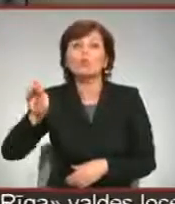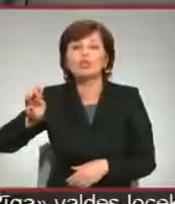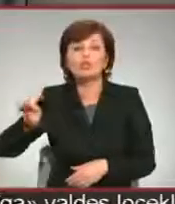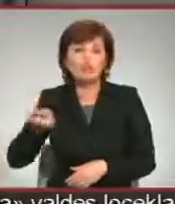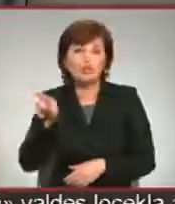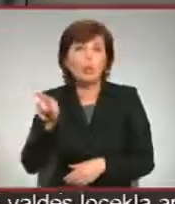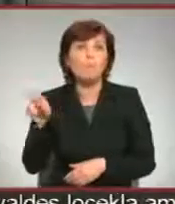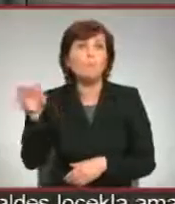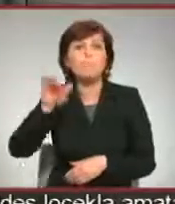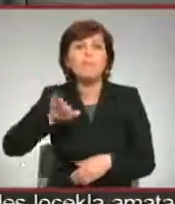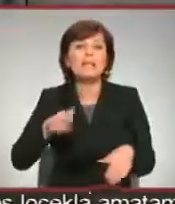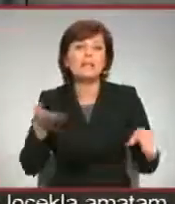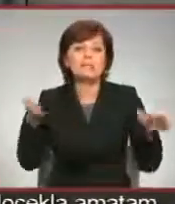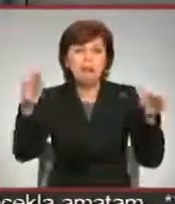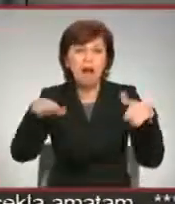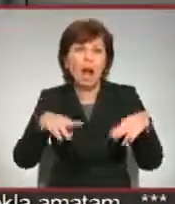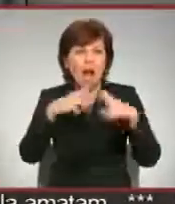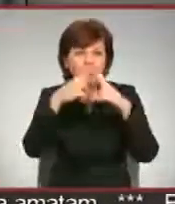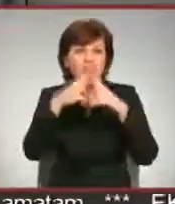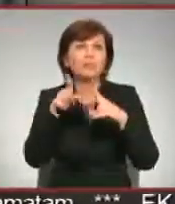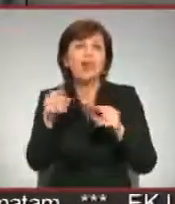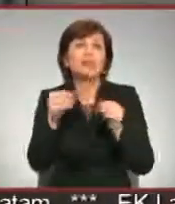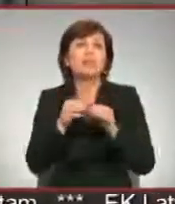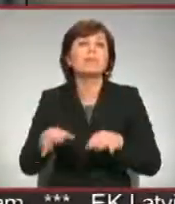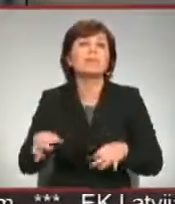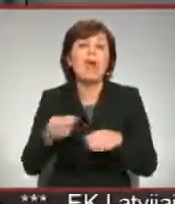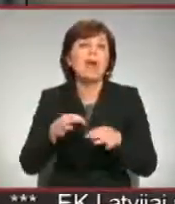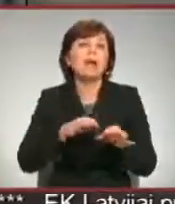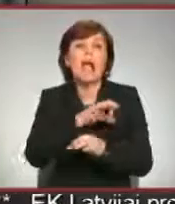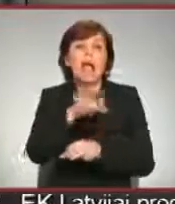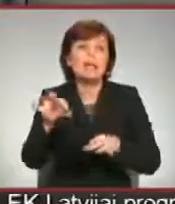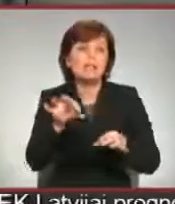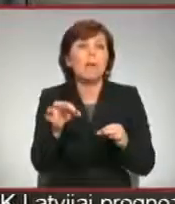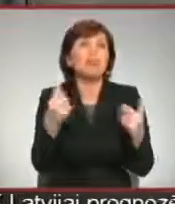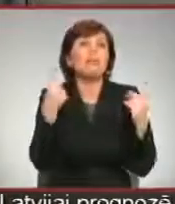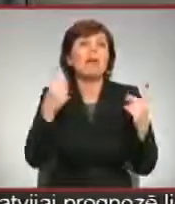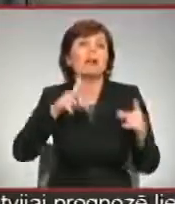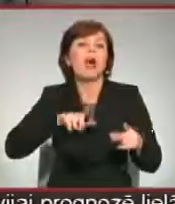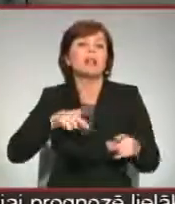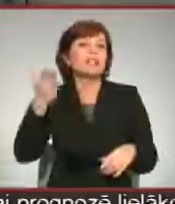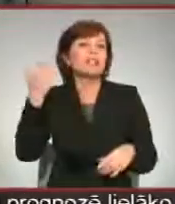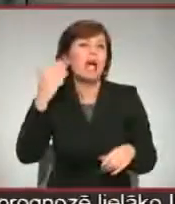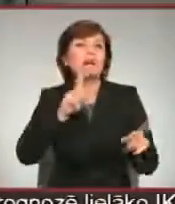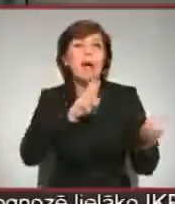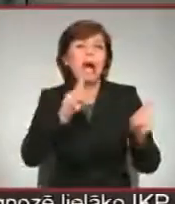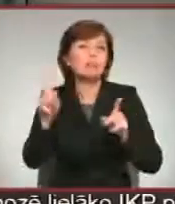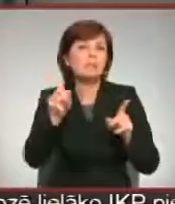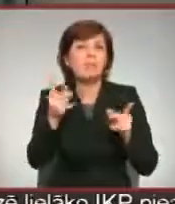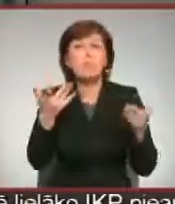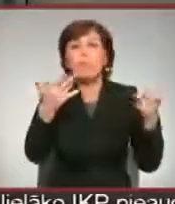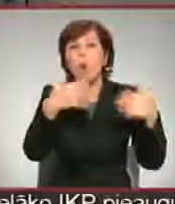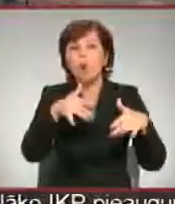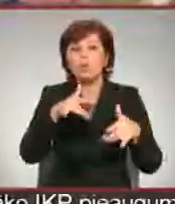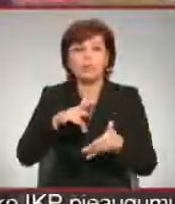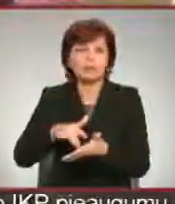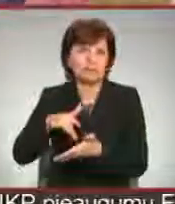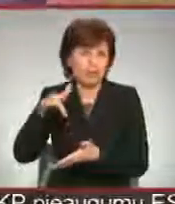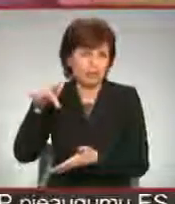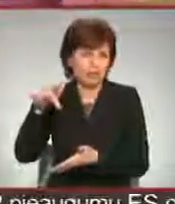hektāru un tas bijis viens no ievērojamākajiem Latvijas senajiem administratīvi-politiskajiem centriem. Stāsts Skrundas televīzija.